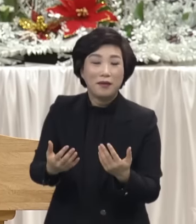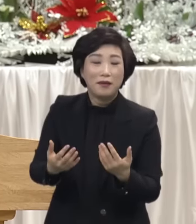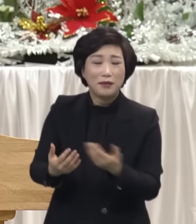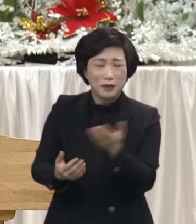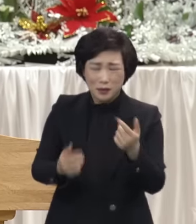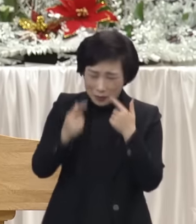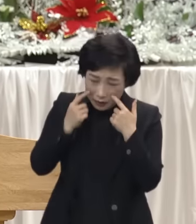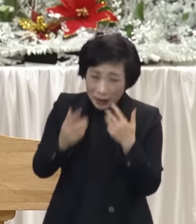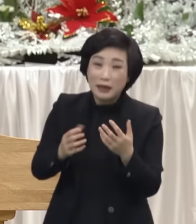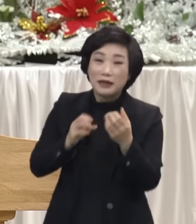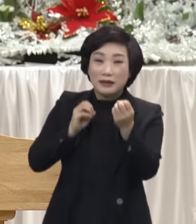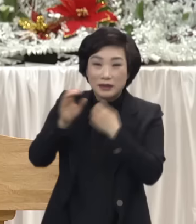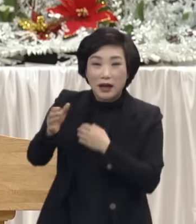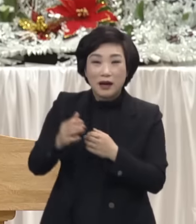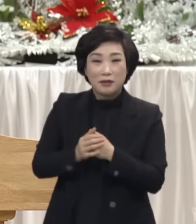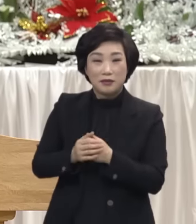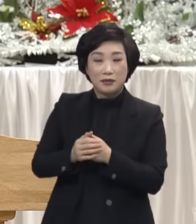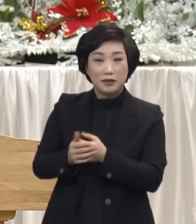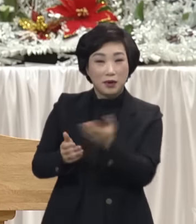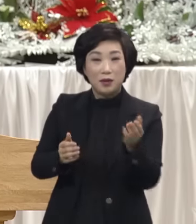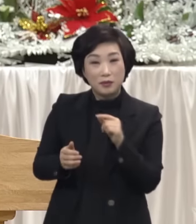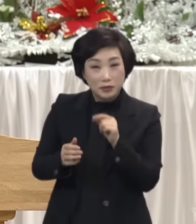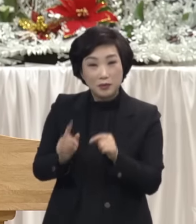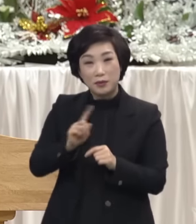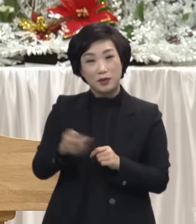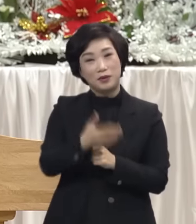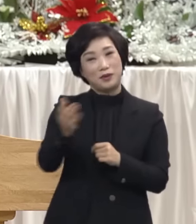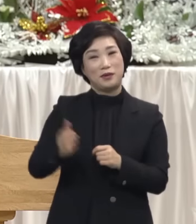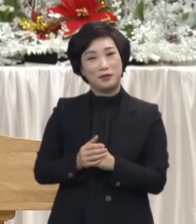분명히 대답할 수 있는 확실한 대답은